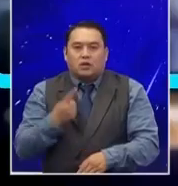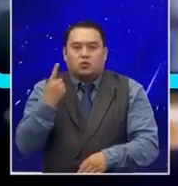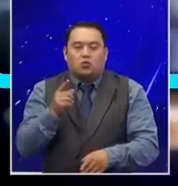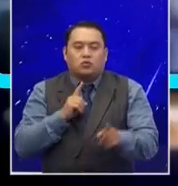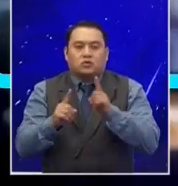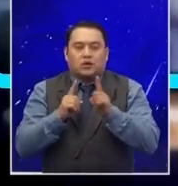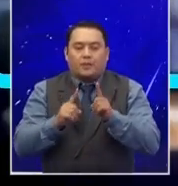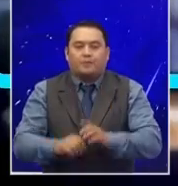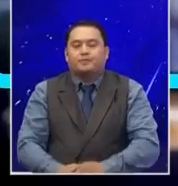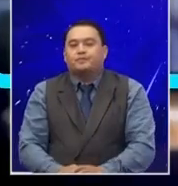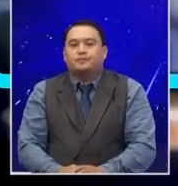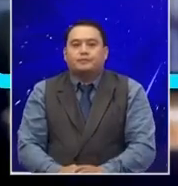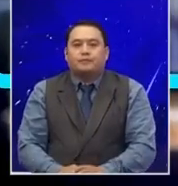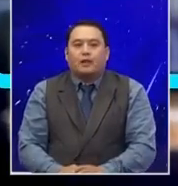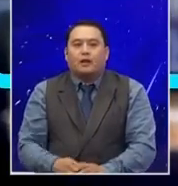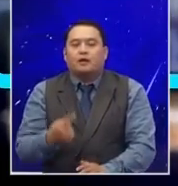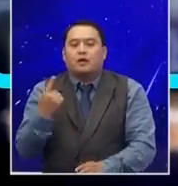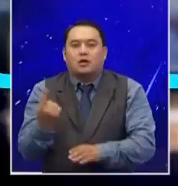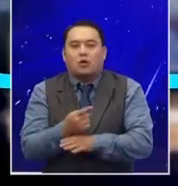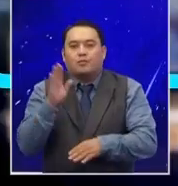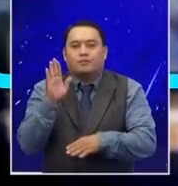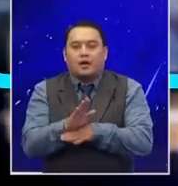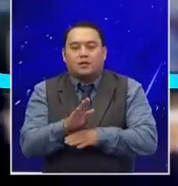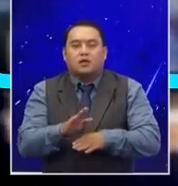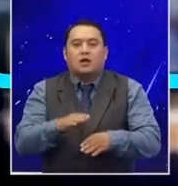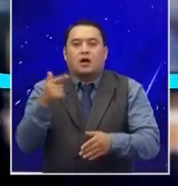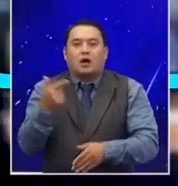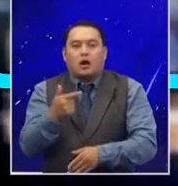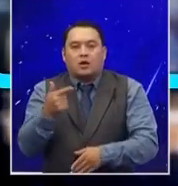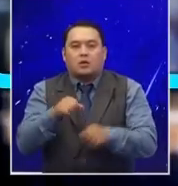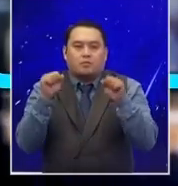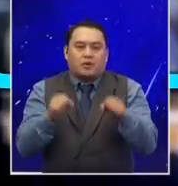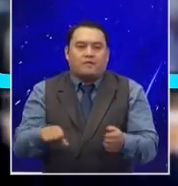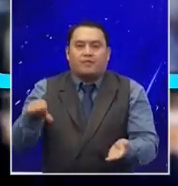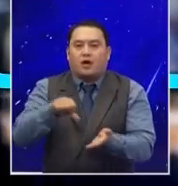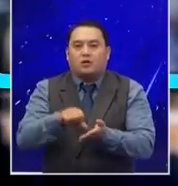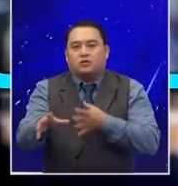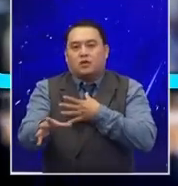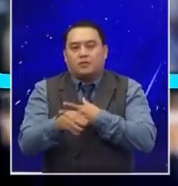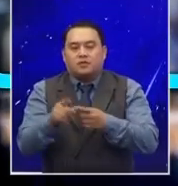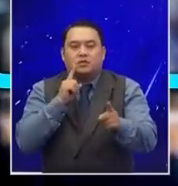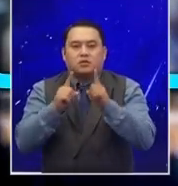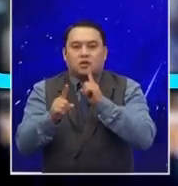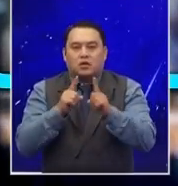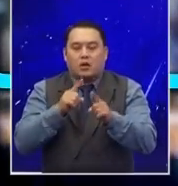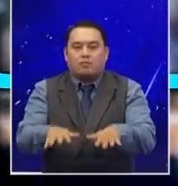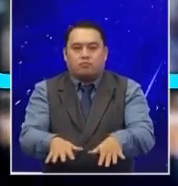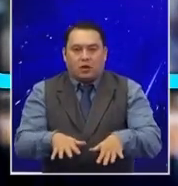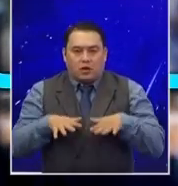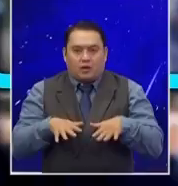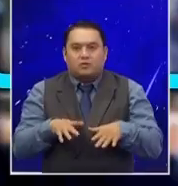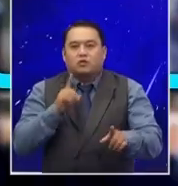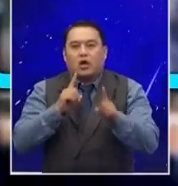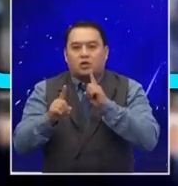сессии. Руководителям фракций политических партий предоставляется гарантированное право выступления на совместных заседаниях палат парламента,